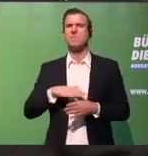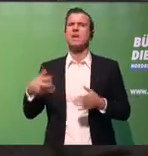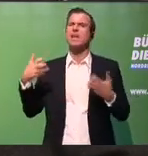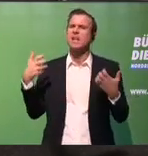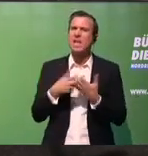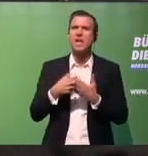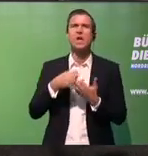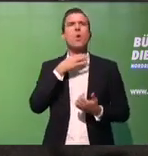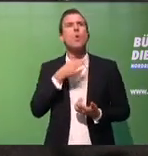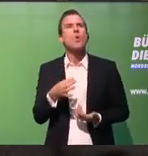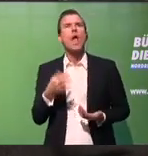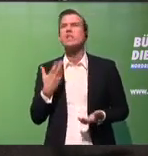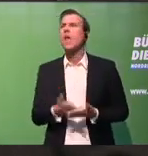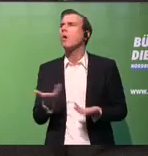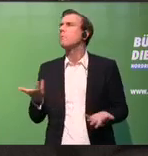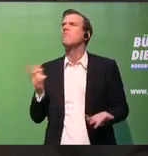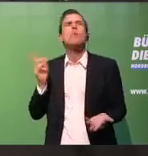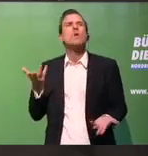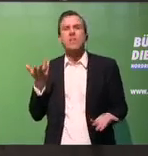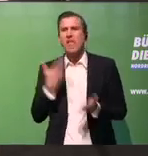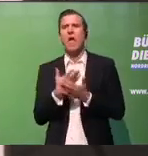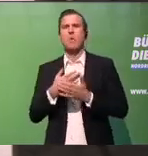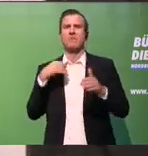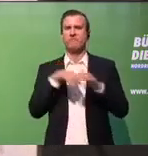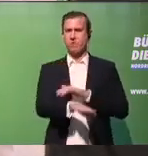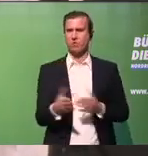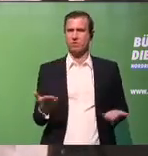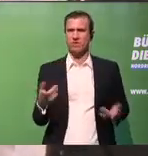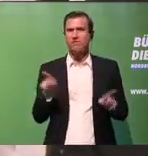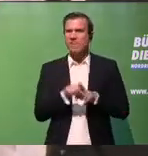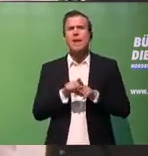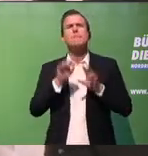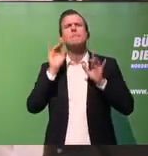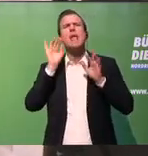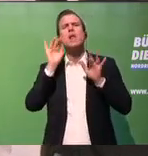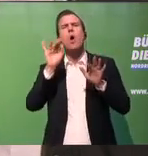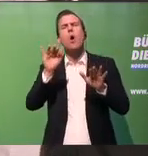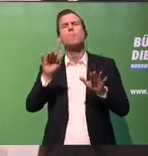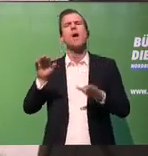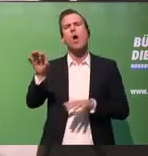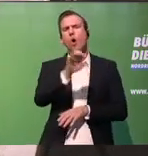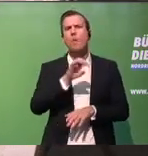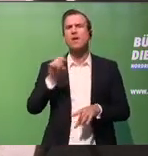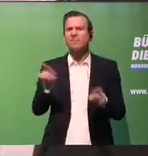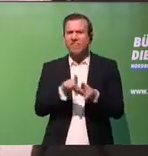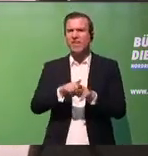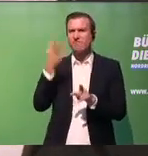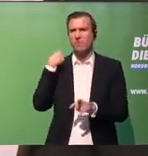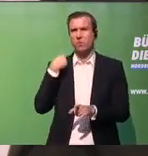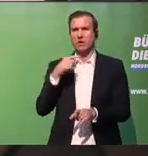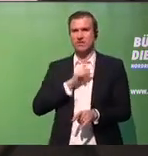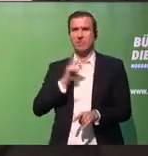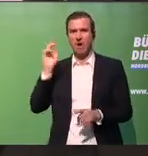Hunger flüchten. So wie es Millionen von Europäern in der Geschichte einst auch gemacht